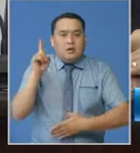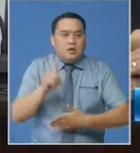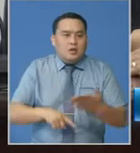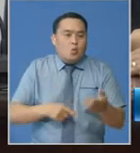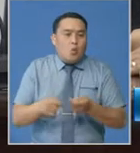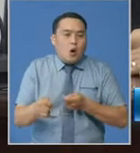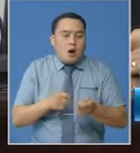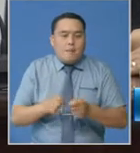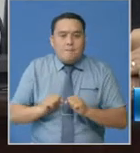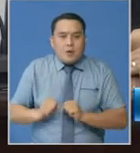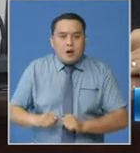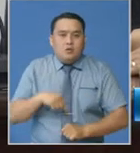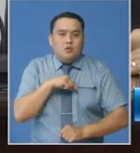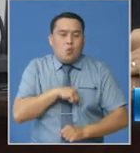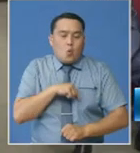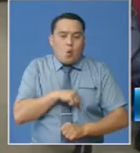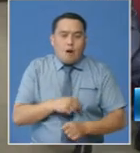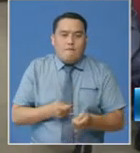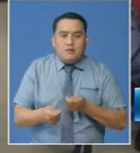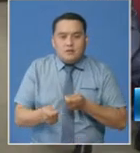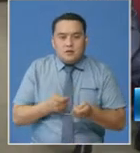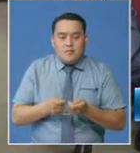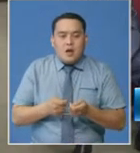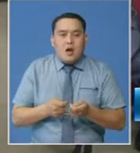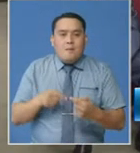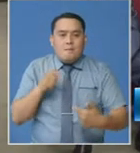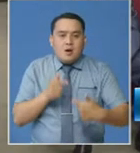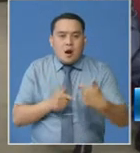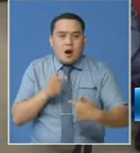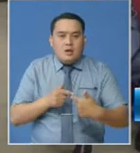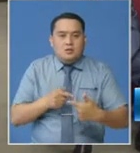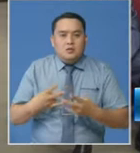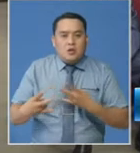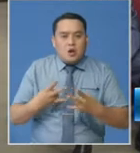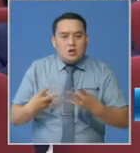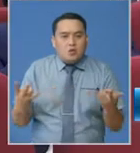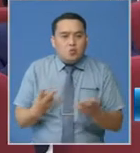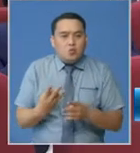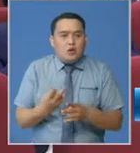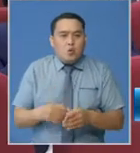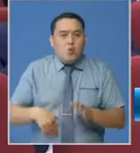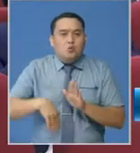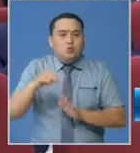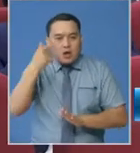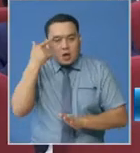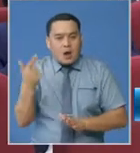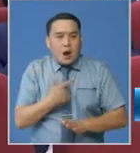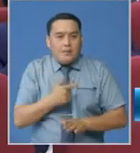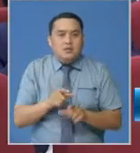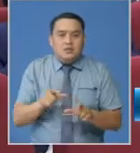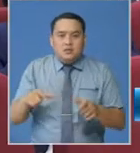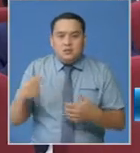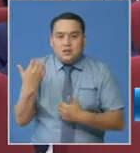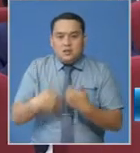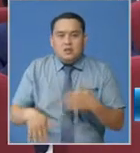религиоведы, правозащитники и представители духовенства. Для противостояния экстремистам в первую очередь необходимо повышать религиозную грамотность